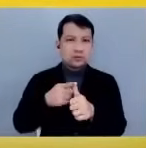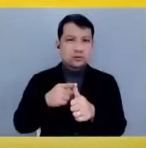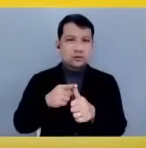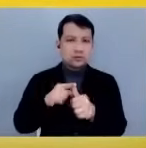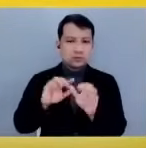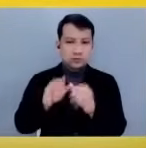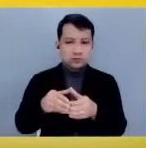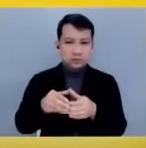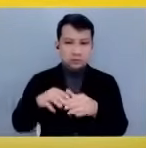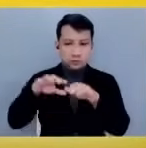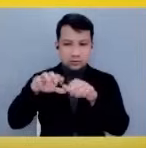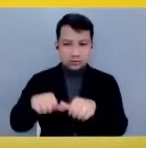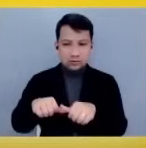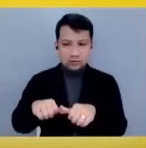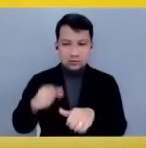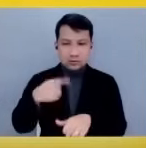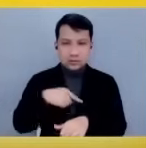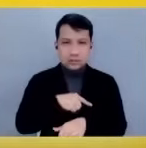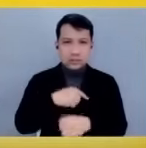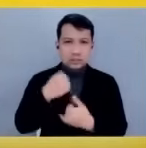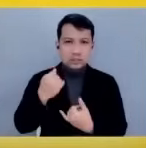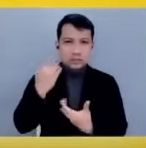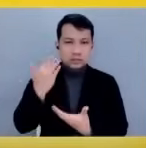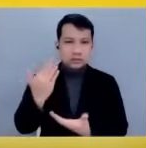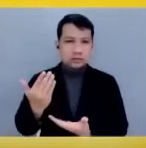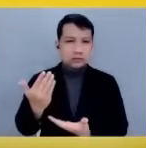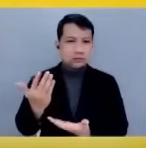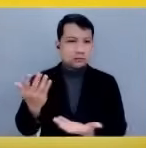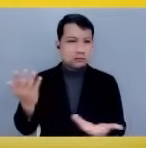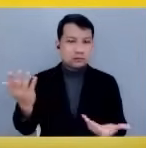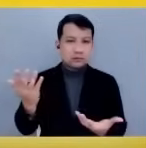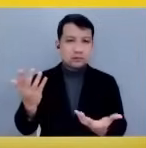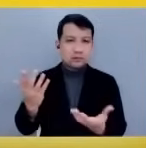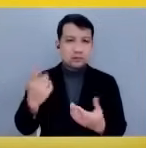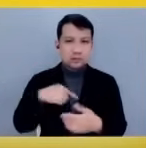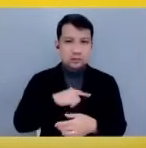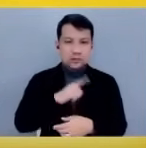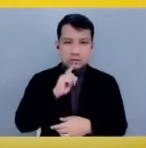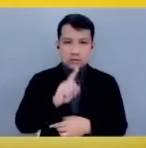pwede namin pong huliin. And we have already been